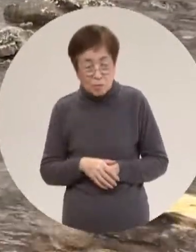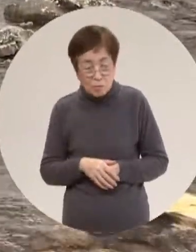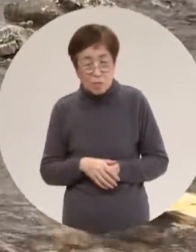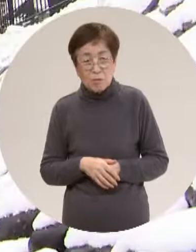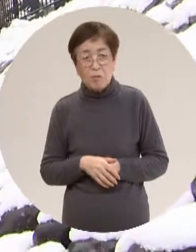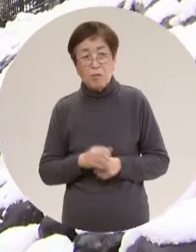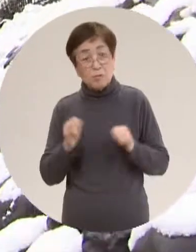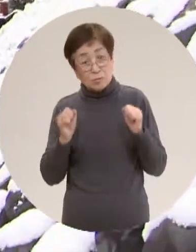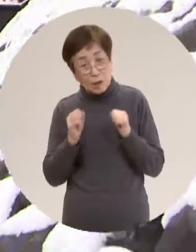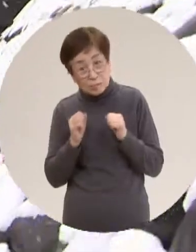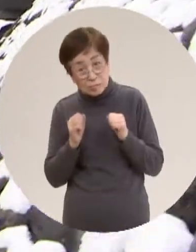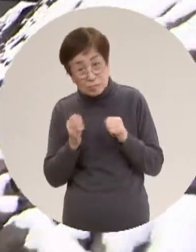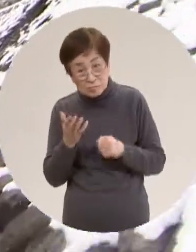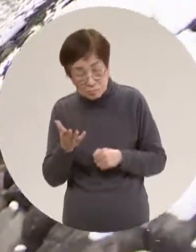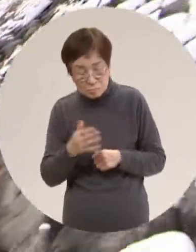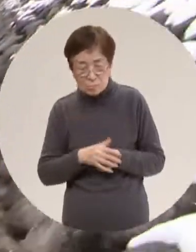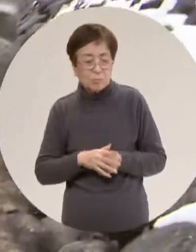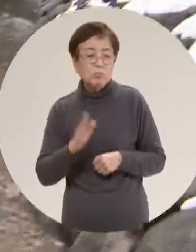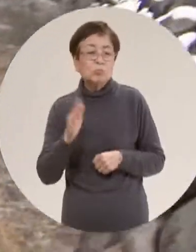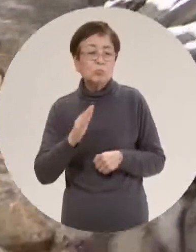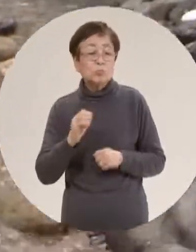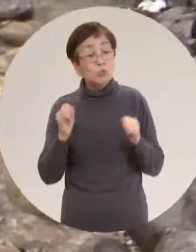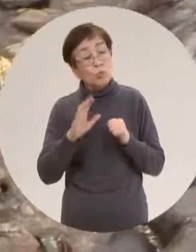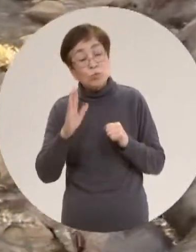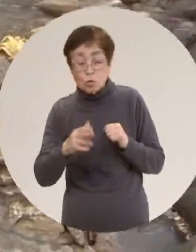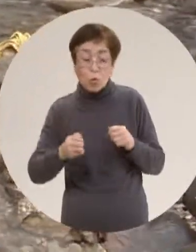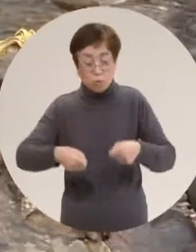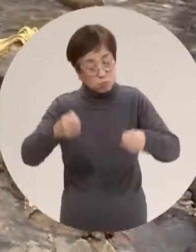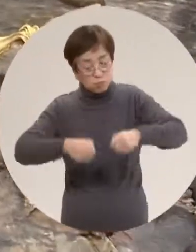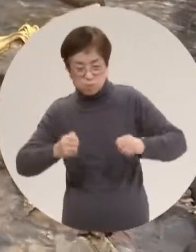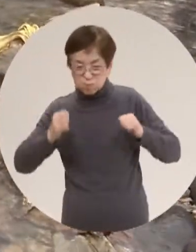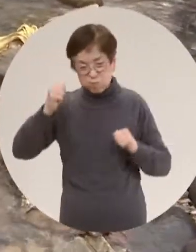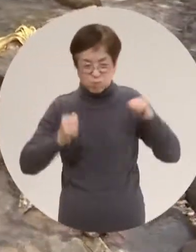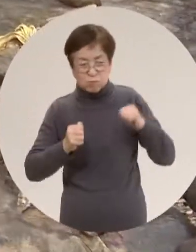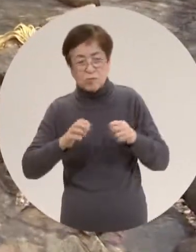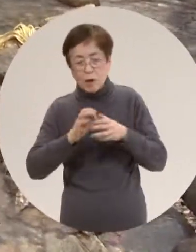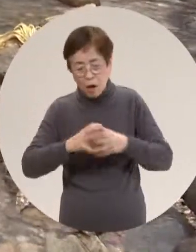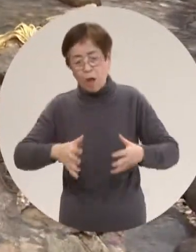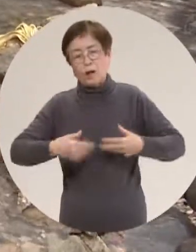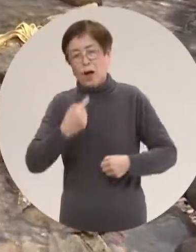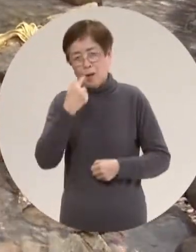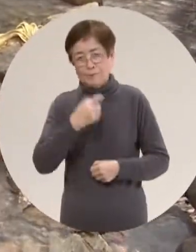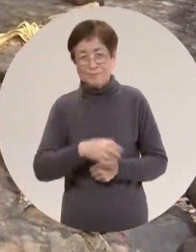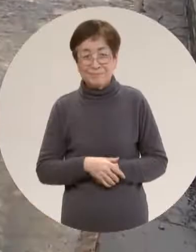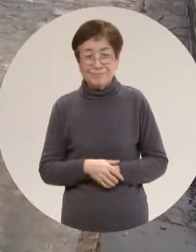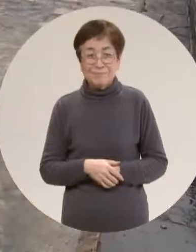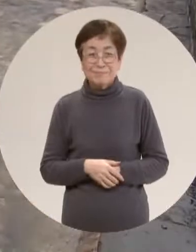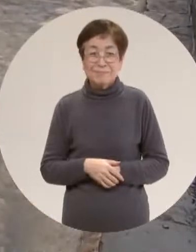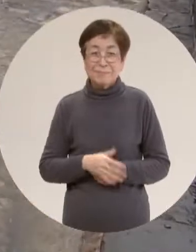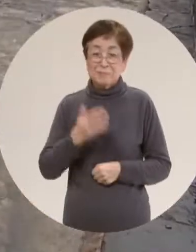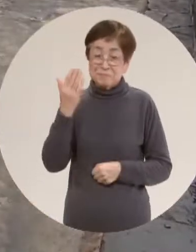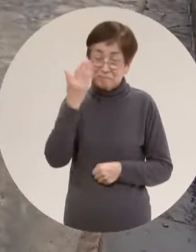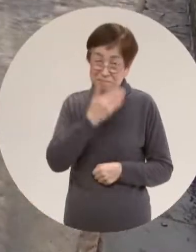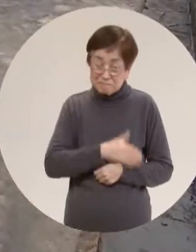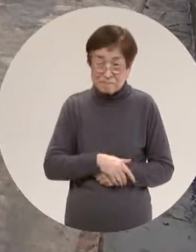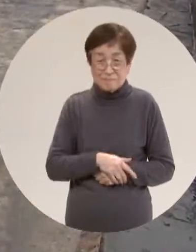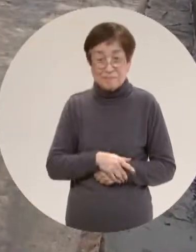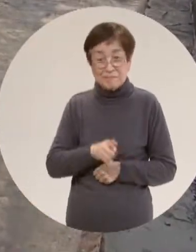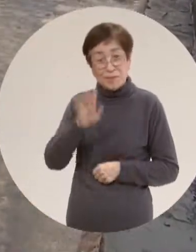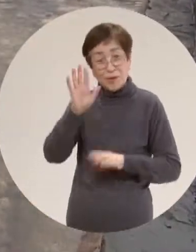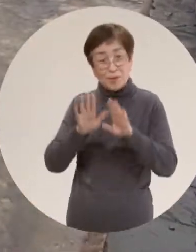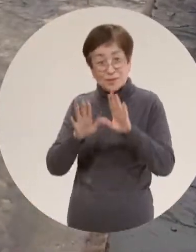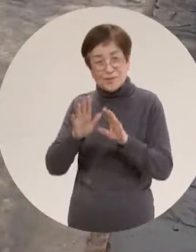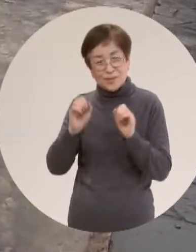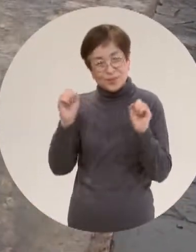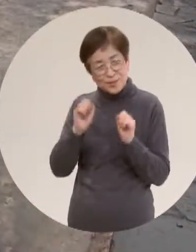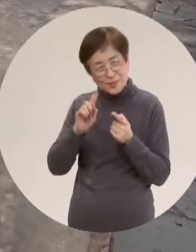ないんです。 寒さが感じますけど全身使っていますので意外と暖かいです。 この